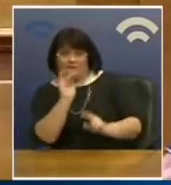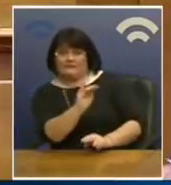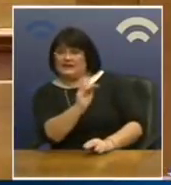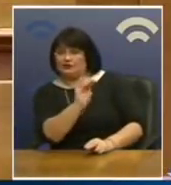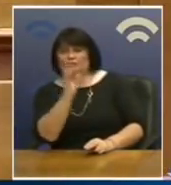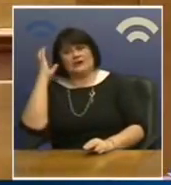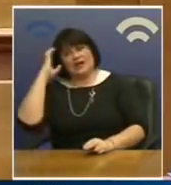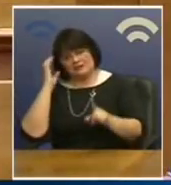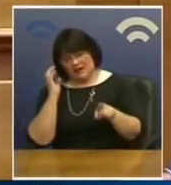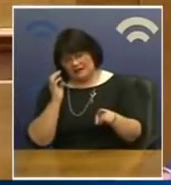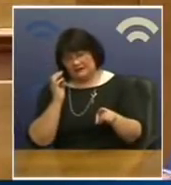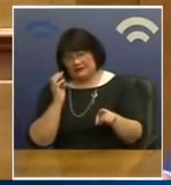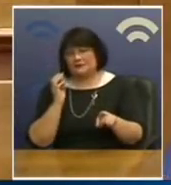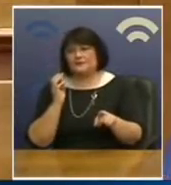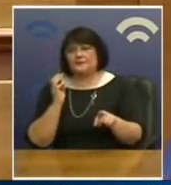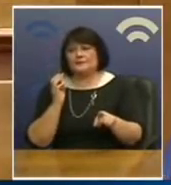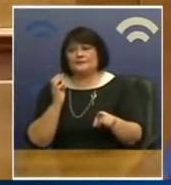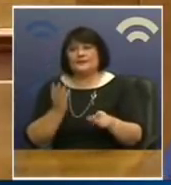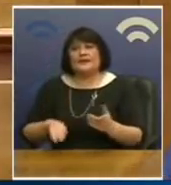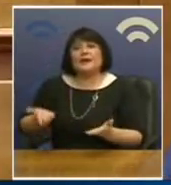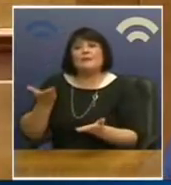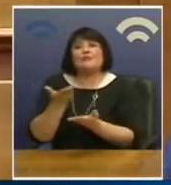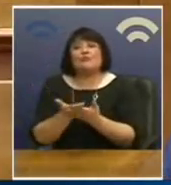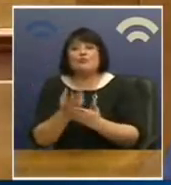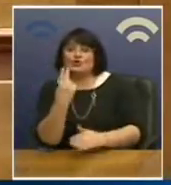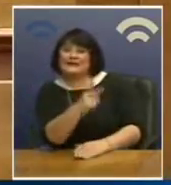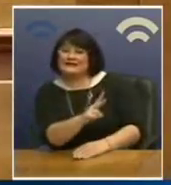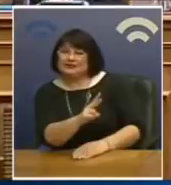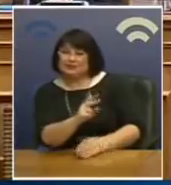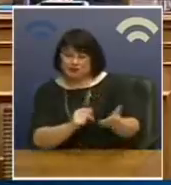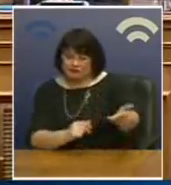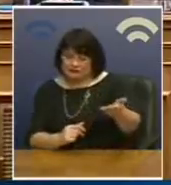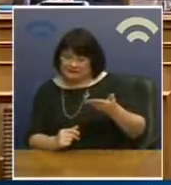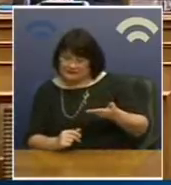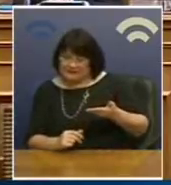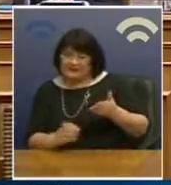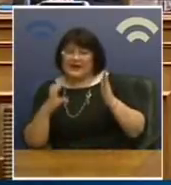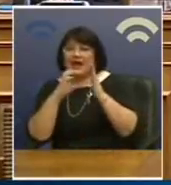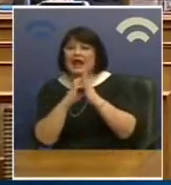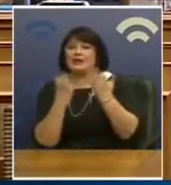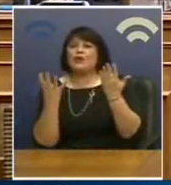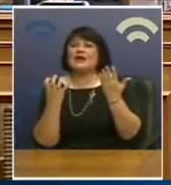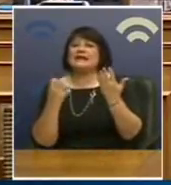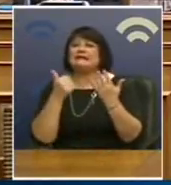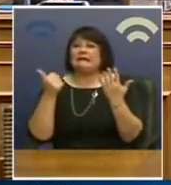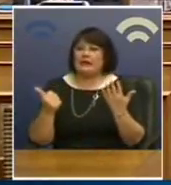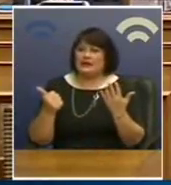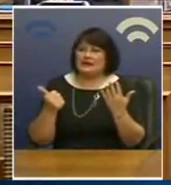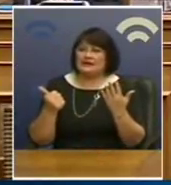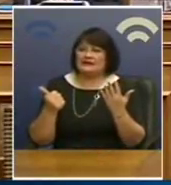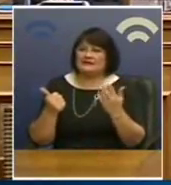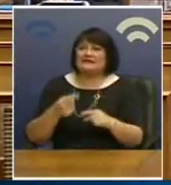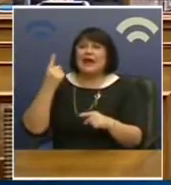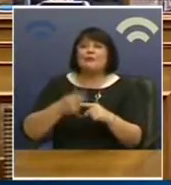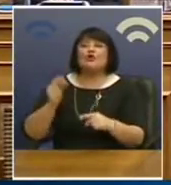θυμάστε ότι η πρόταση που εσείς φέρατε για το άρθρο 96, ως απλός βουλευτής